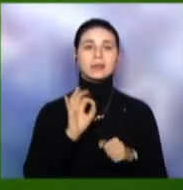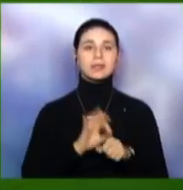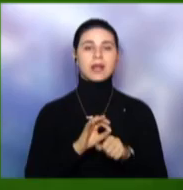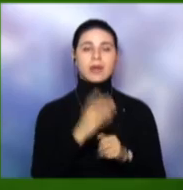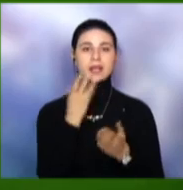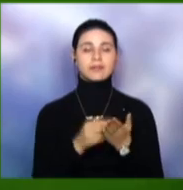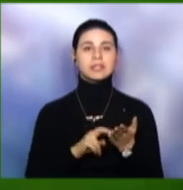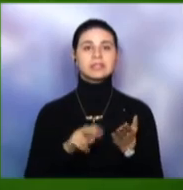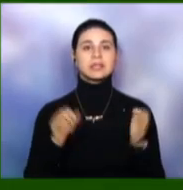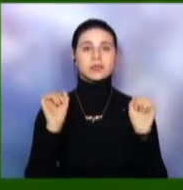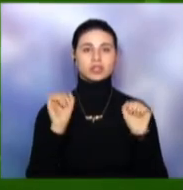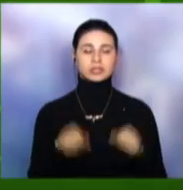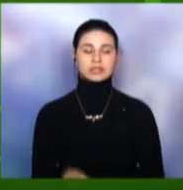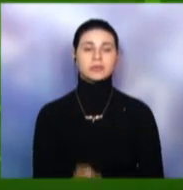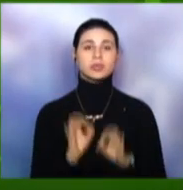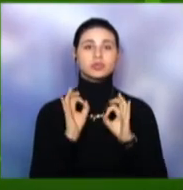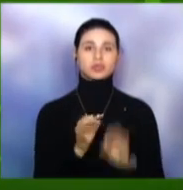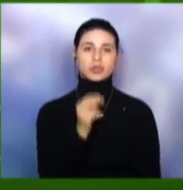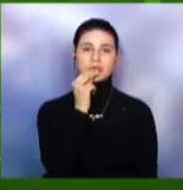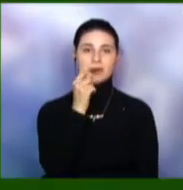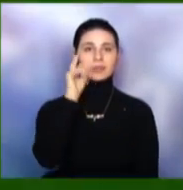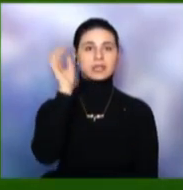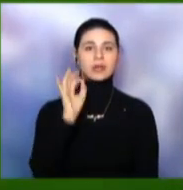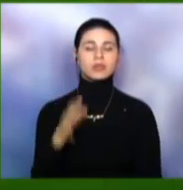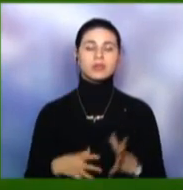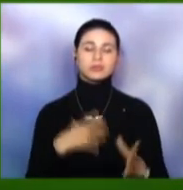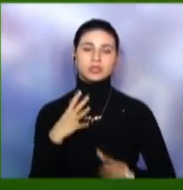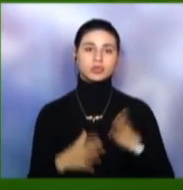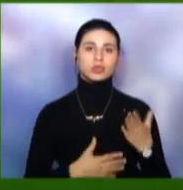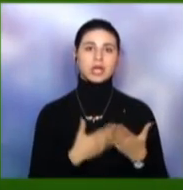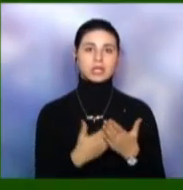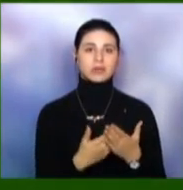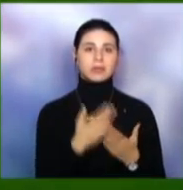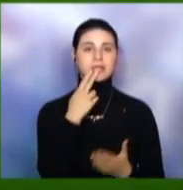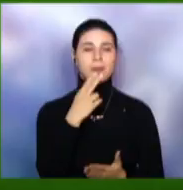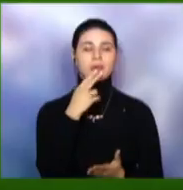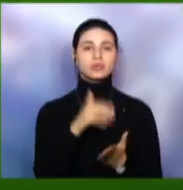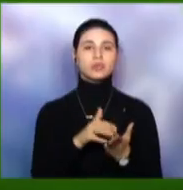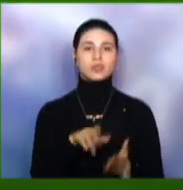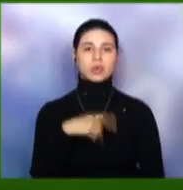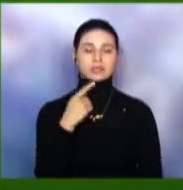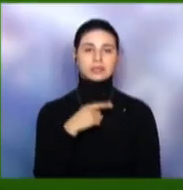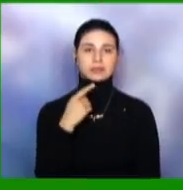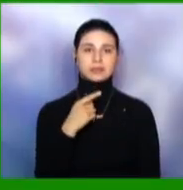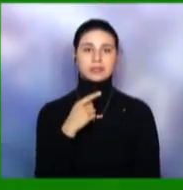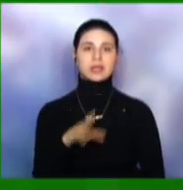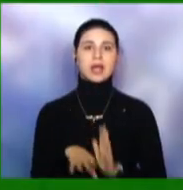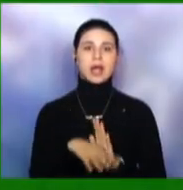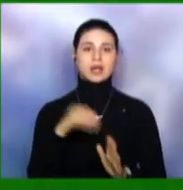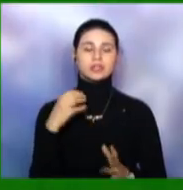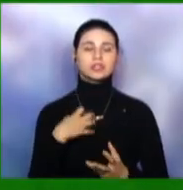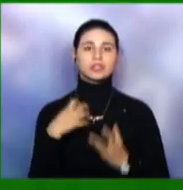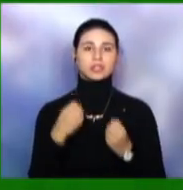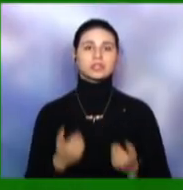აცილება შესაძლებელია. სწორი კვებით, რეგულარული ფიზიკური აქტივობით, თამბაქოზე უარის თქმით. აირჩიე